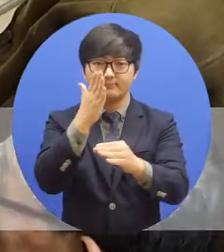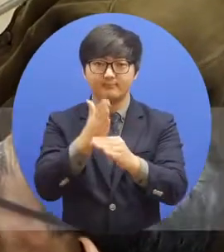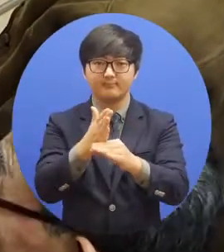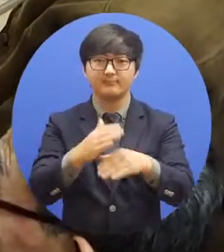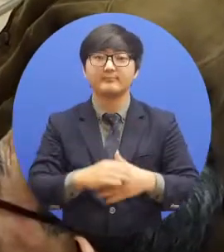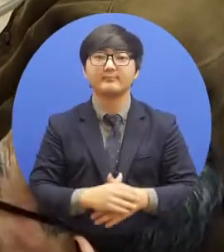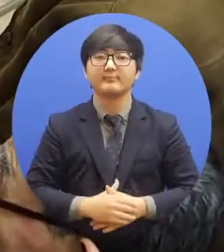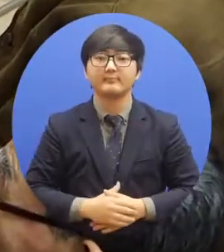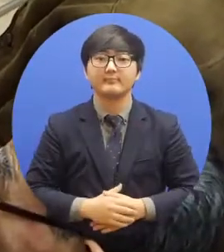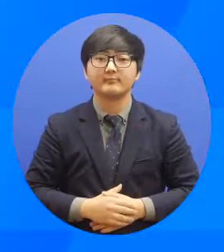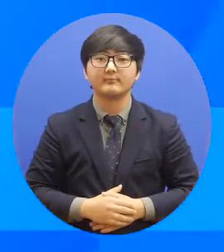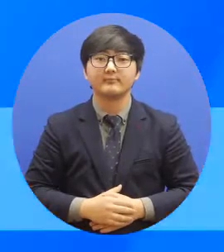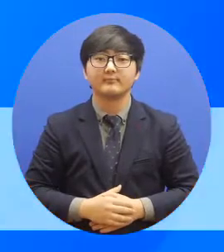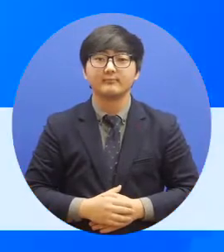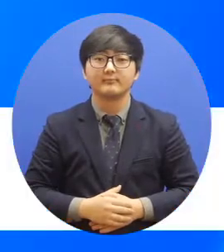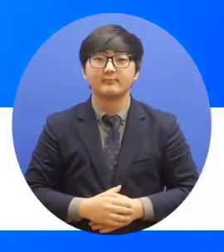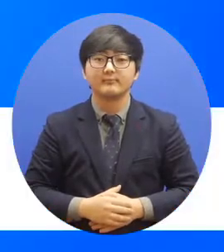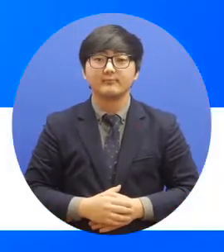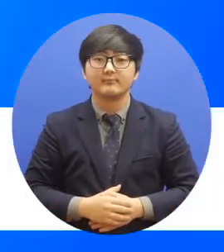즐기고 있습니다.